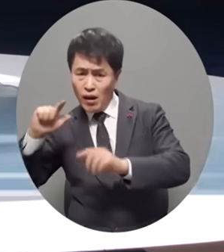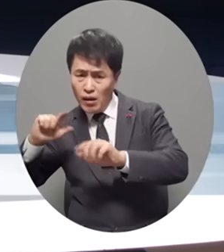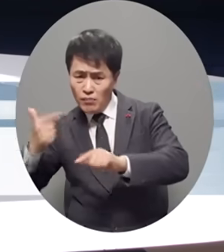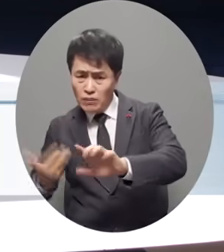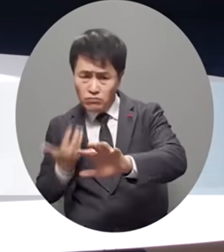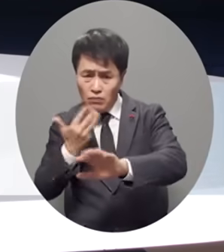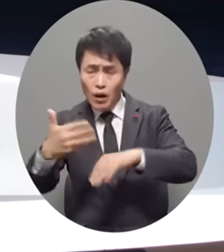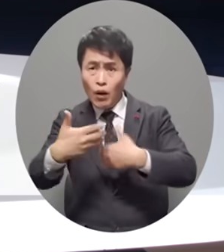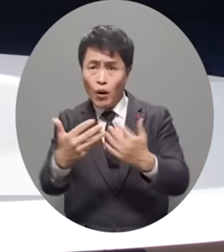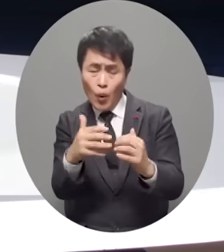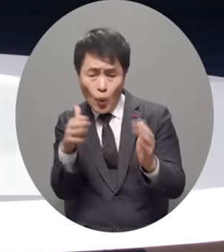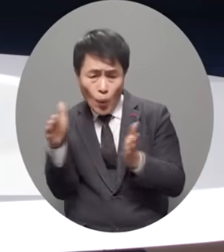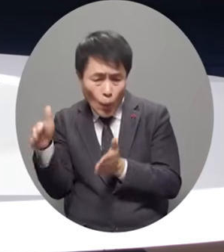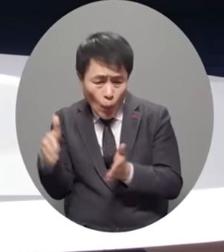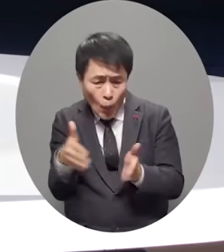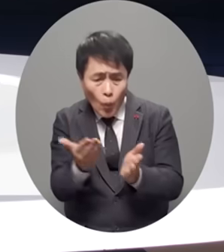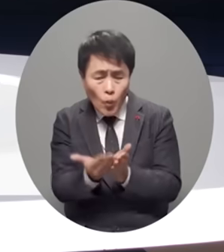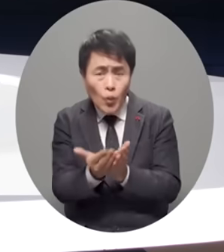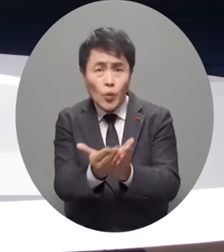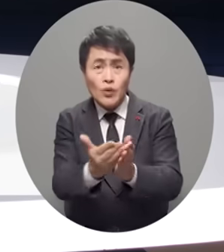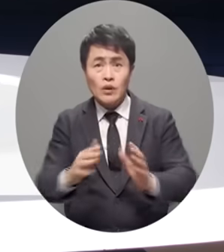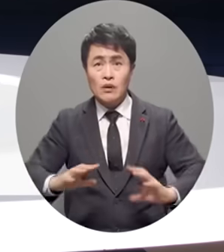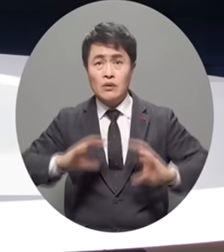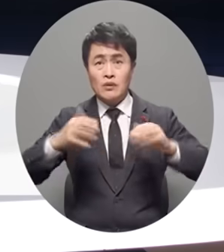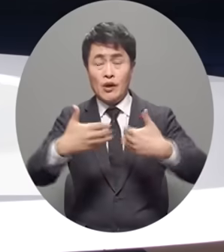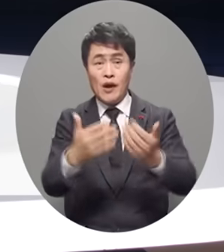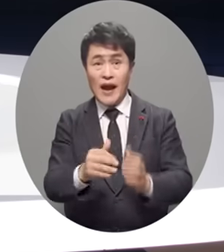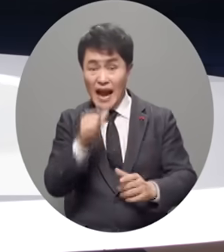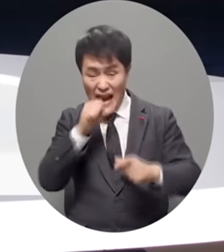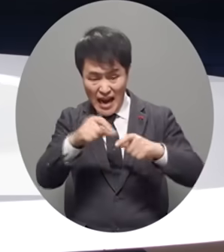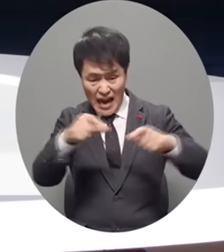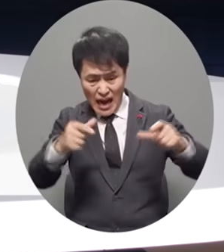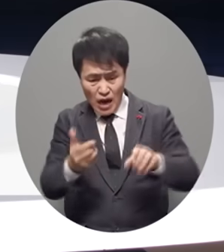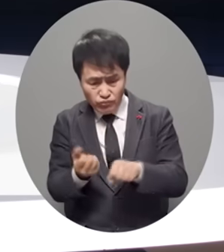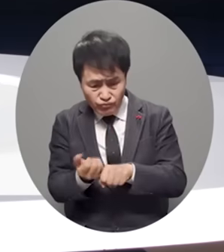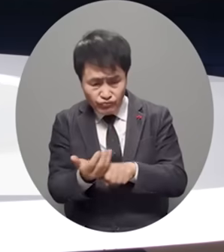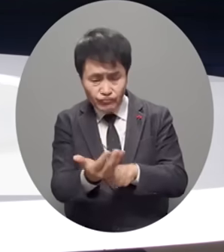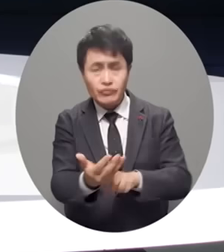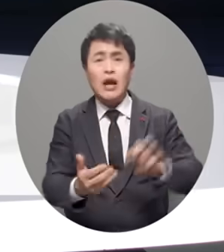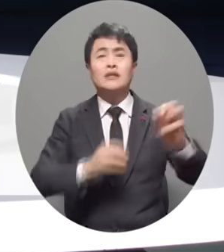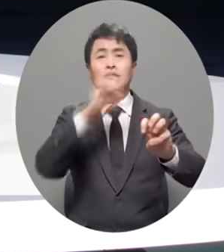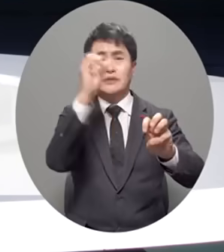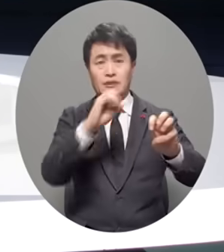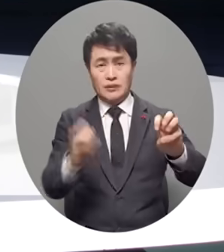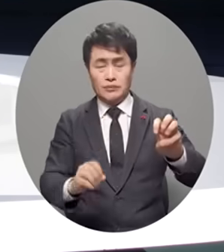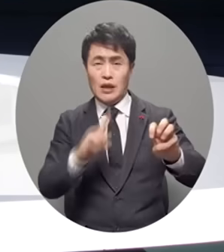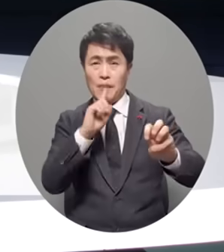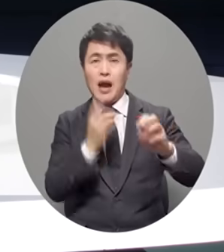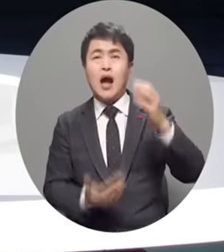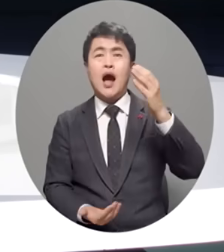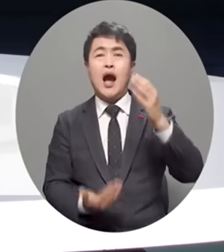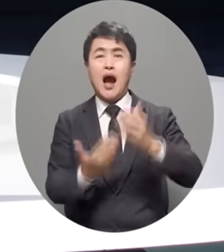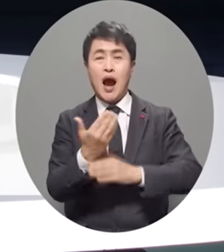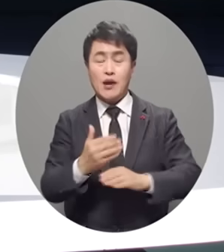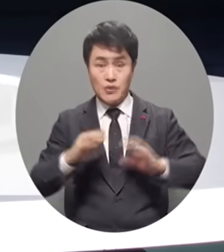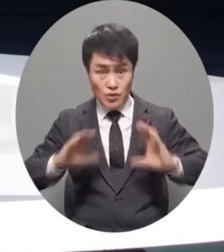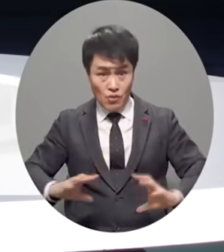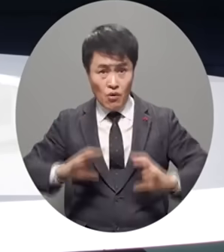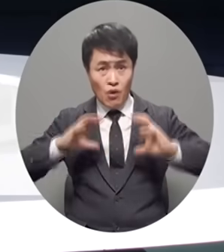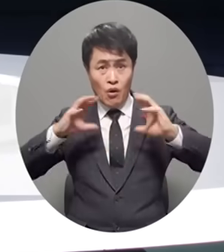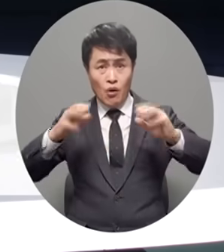있는 이 좁은 뱃길은 전 세계 컨테이너선의 30%가 지난다. 이런 얘기가 나올 정도로 전